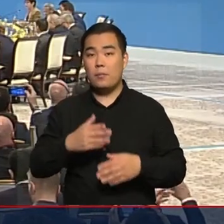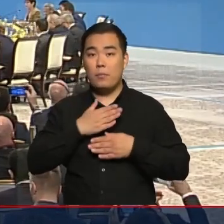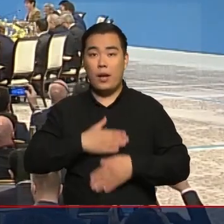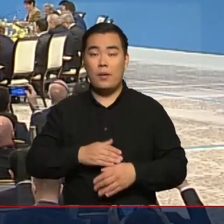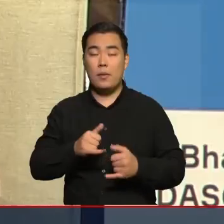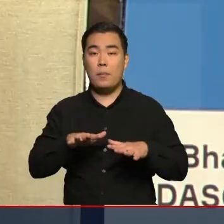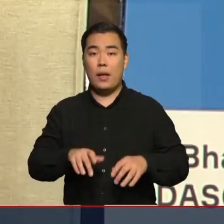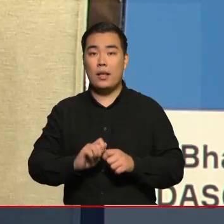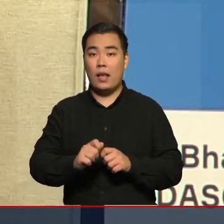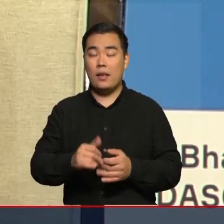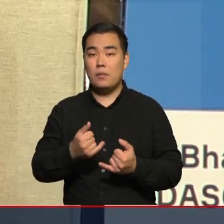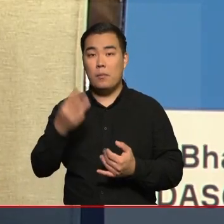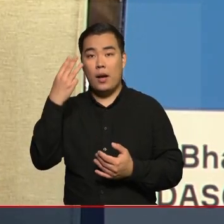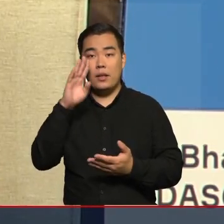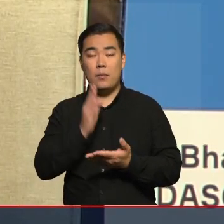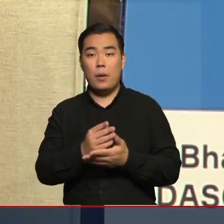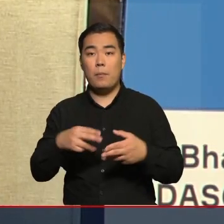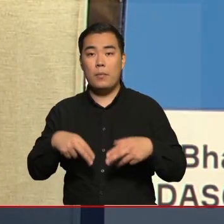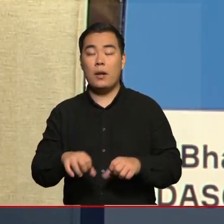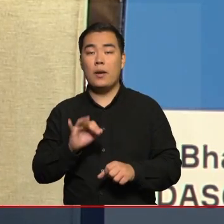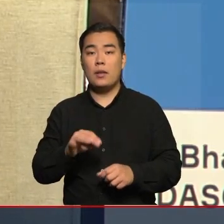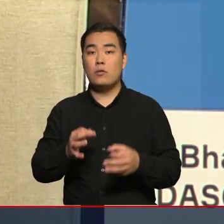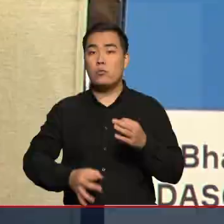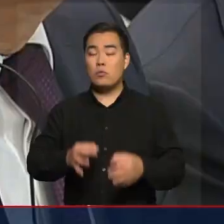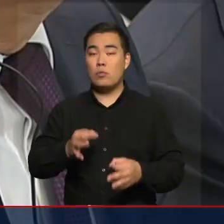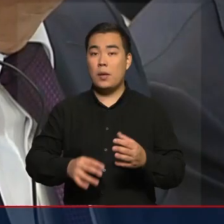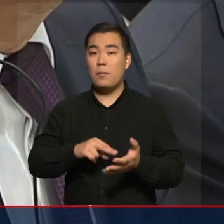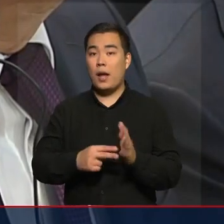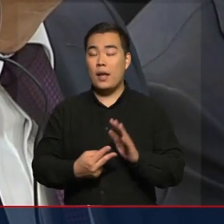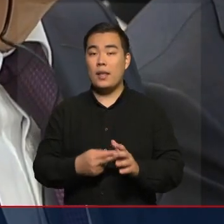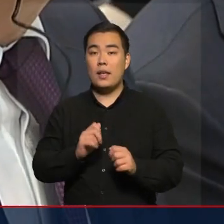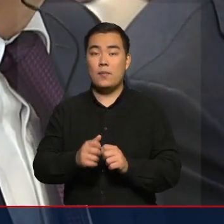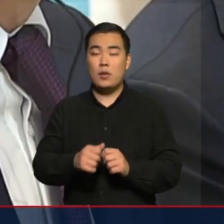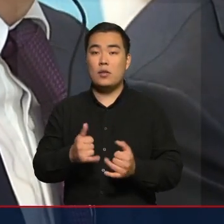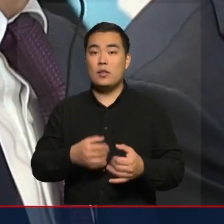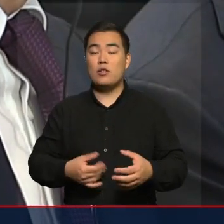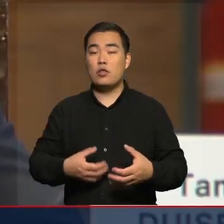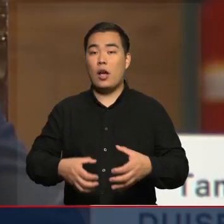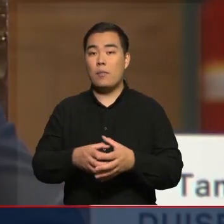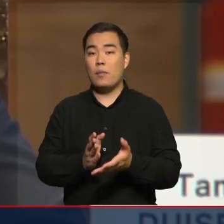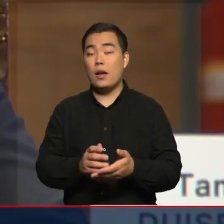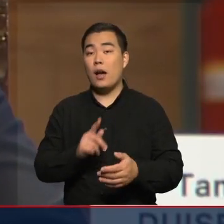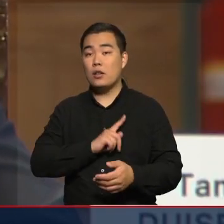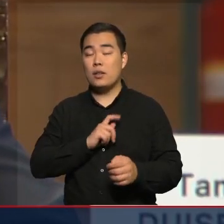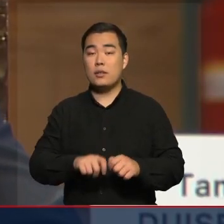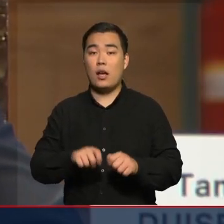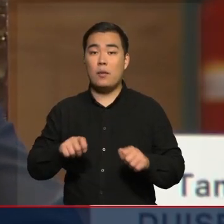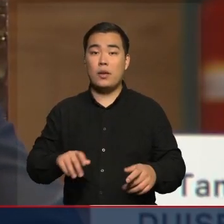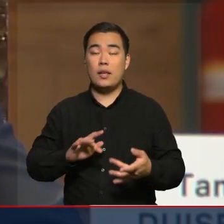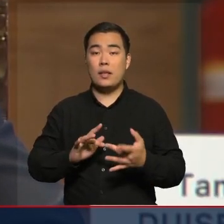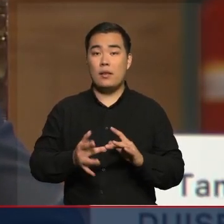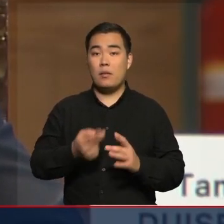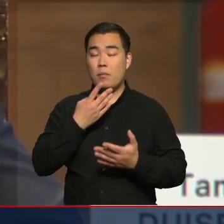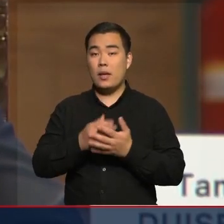для инвесторов проводится модернизация правовой и судебной системы создан инвестиционный штаб ожидается запуск национальной цифровой